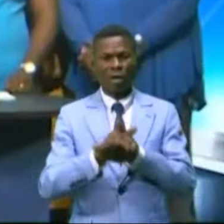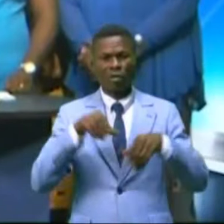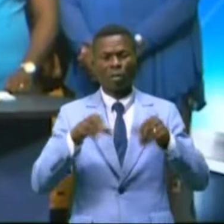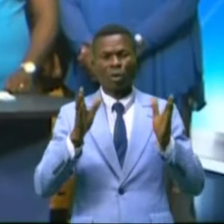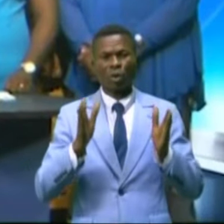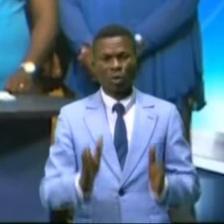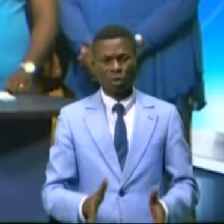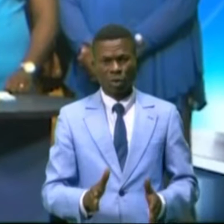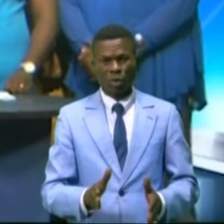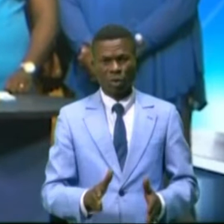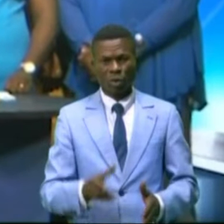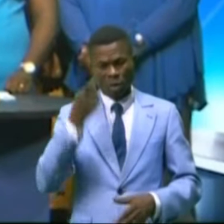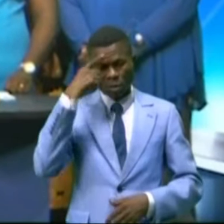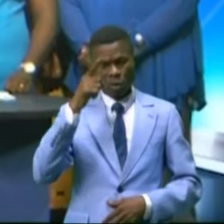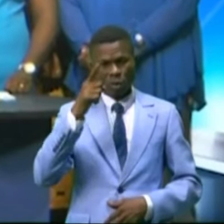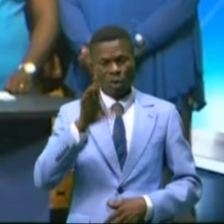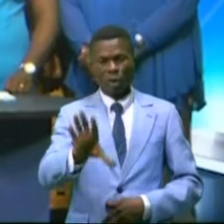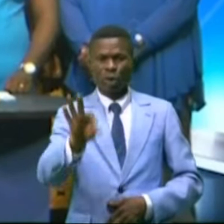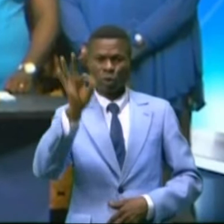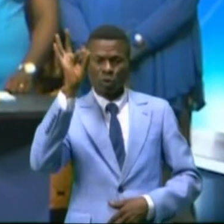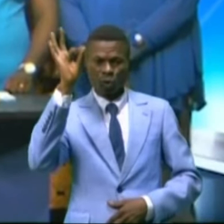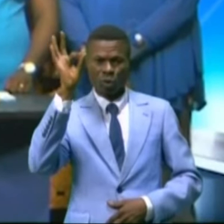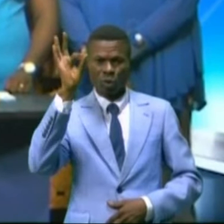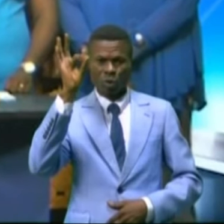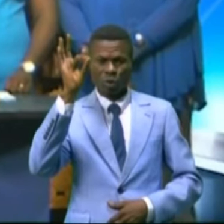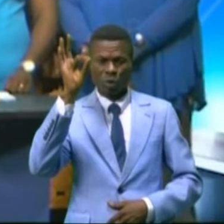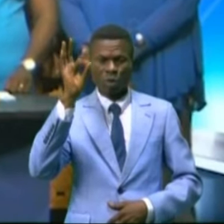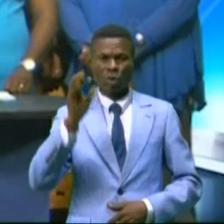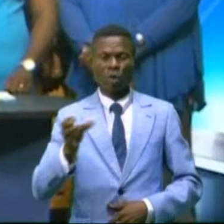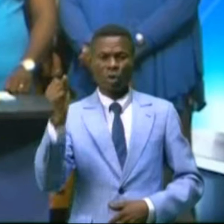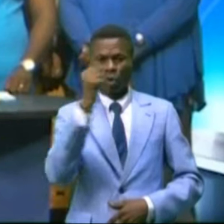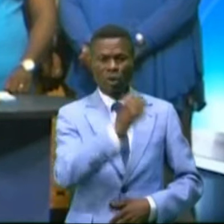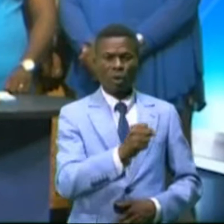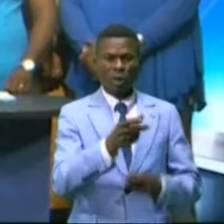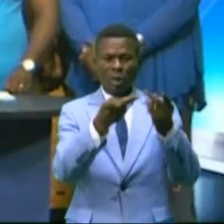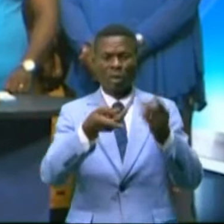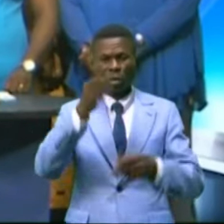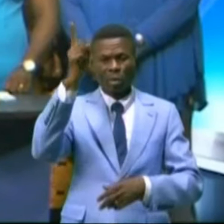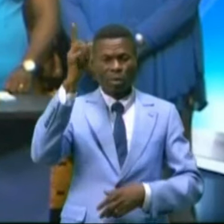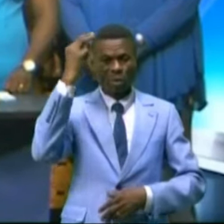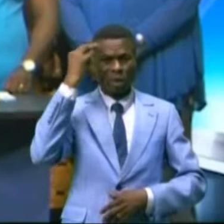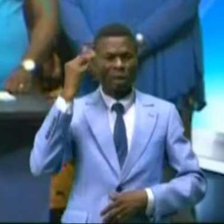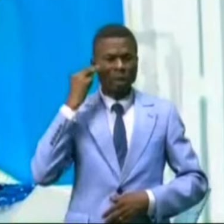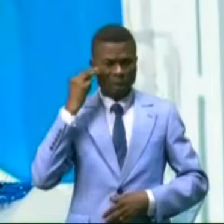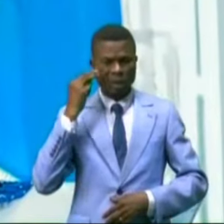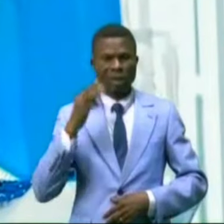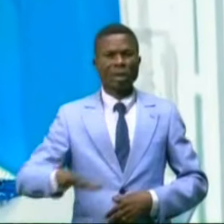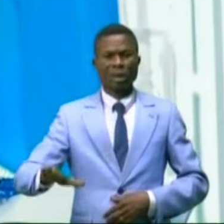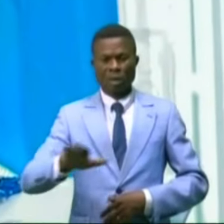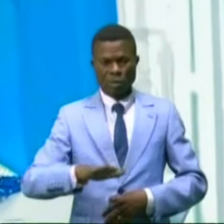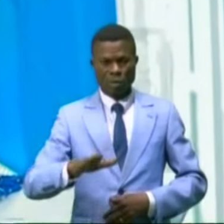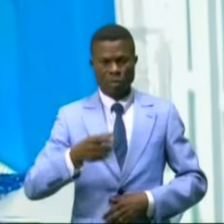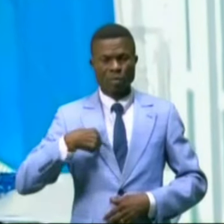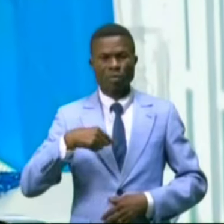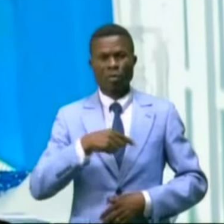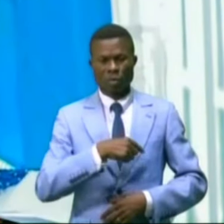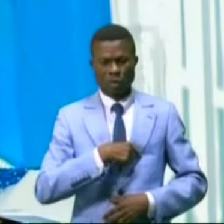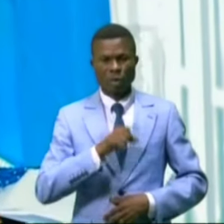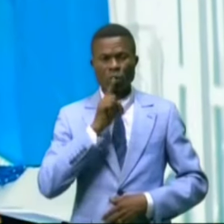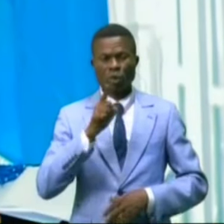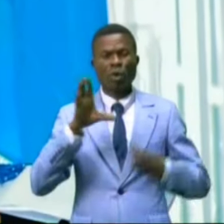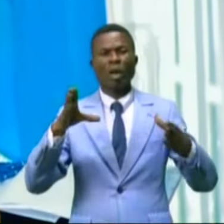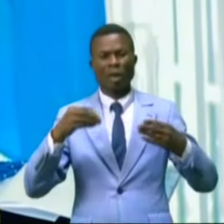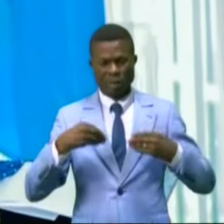congolaise et pour avoir fait le choix de vous nomé au poste de Premier ministre nous sommes